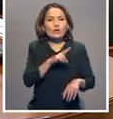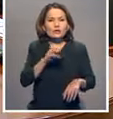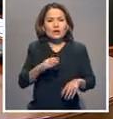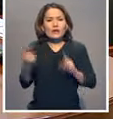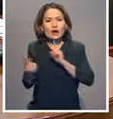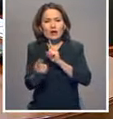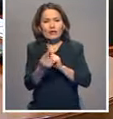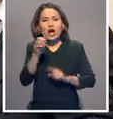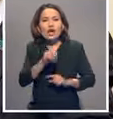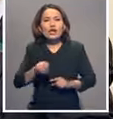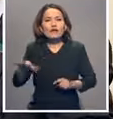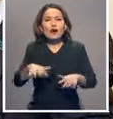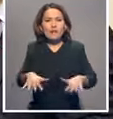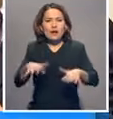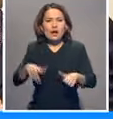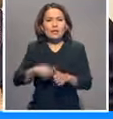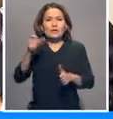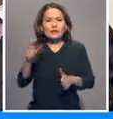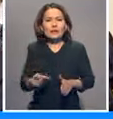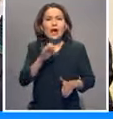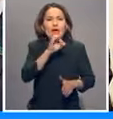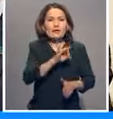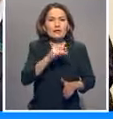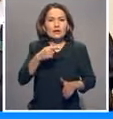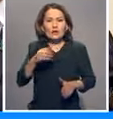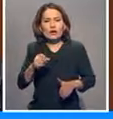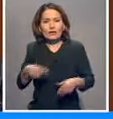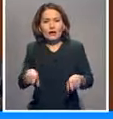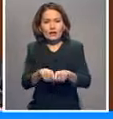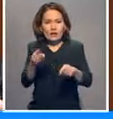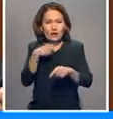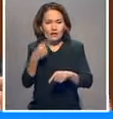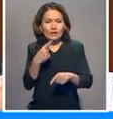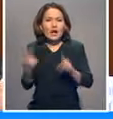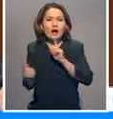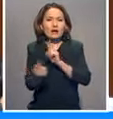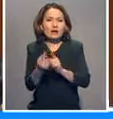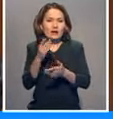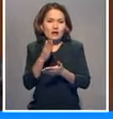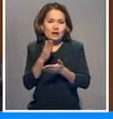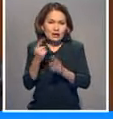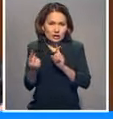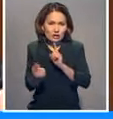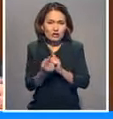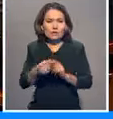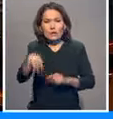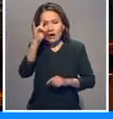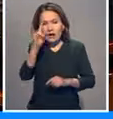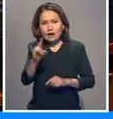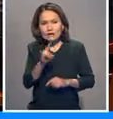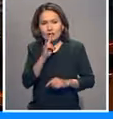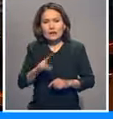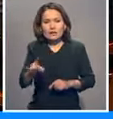кездесу барысында Еуропарламент депутаты Ивета Григуле осылай деп мәлімдеді. Сонымен қатар кездесу барысында тараптар еліміздегі